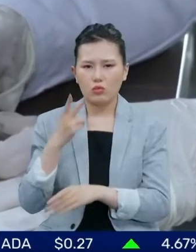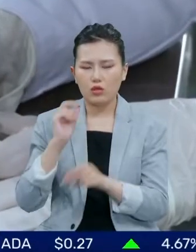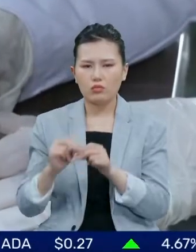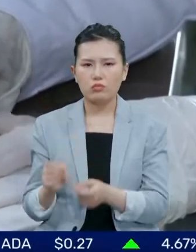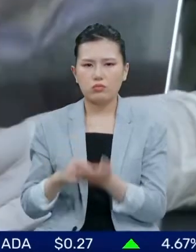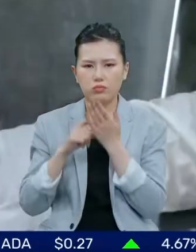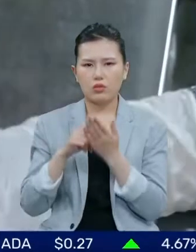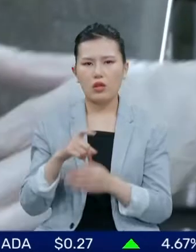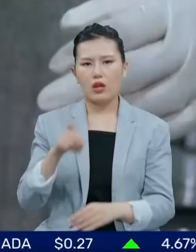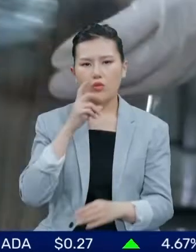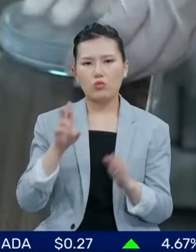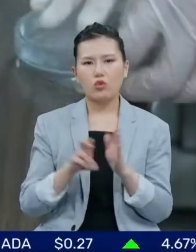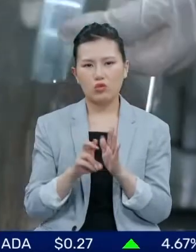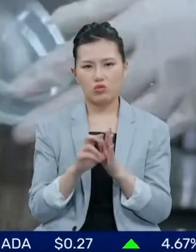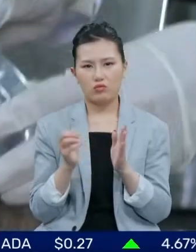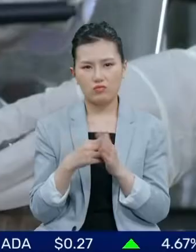628 гэсэн дугаарыг.